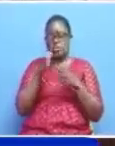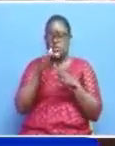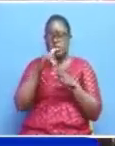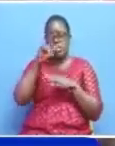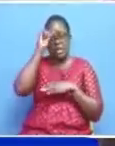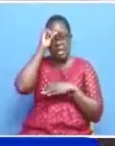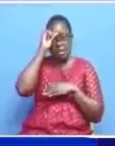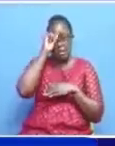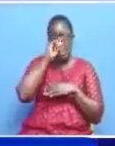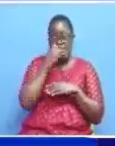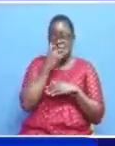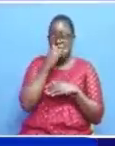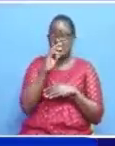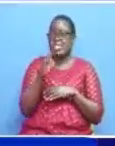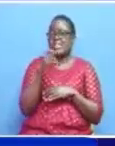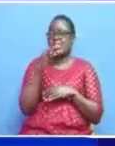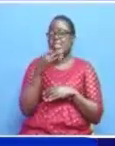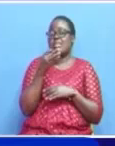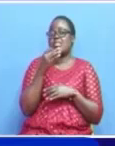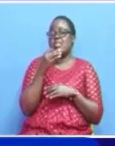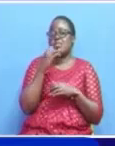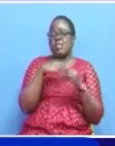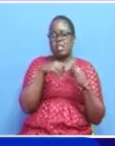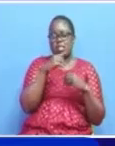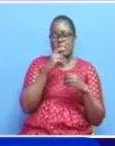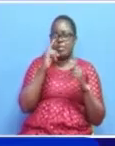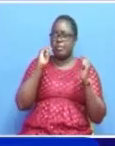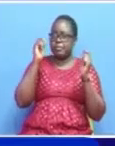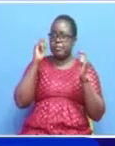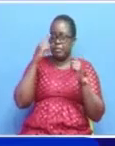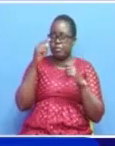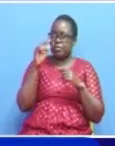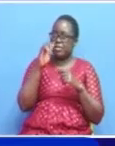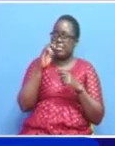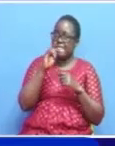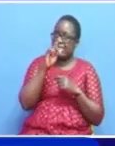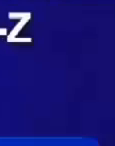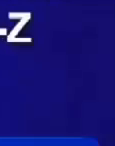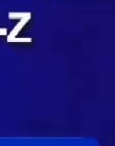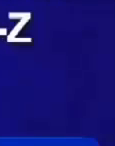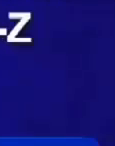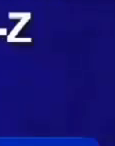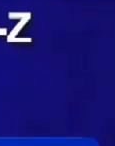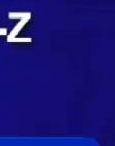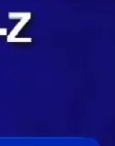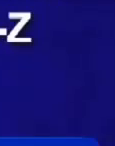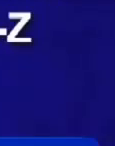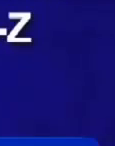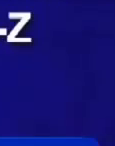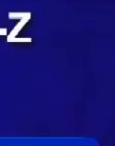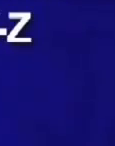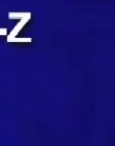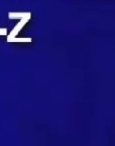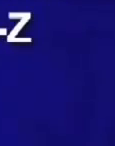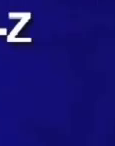ni hivitu ya katatu ni kuthothea na kuungamia maandamano mamwika wa Gen Z na lama likile mbaka mbunge ni nene